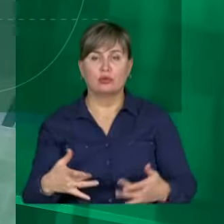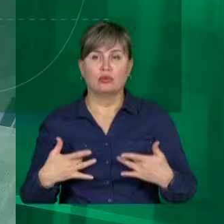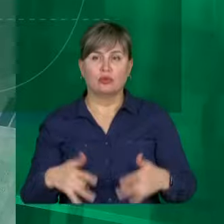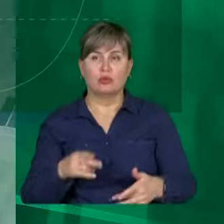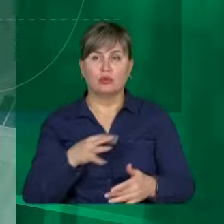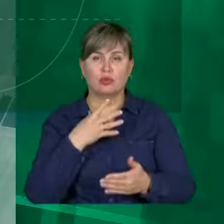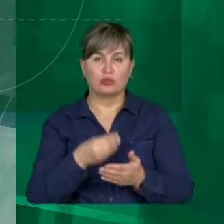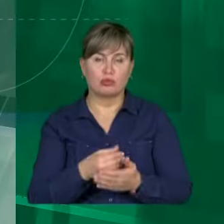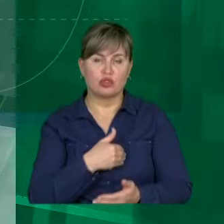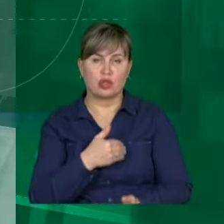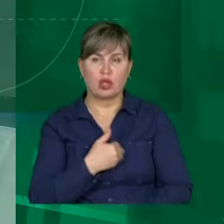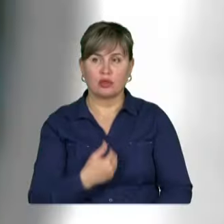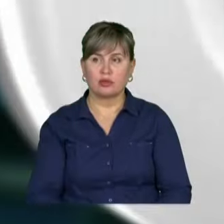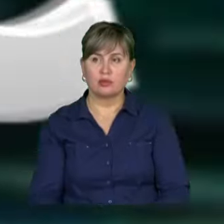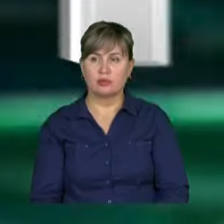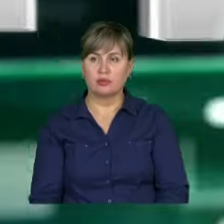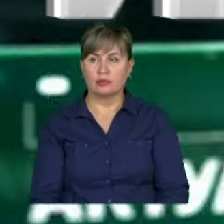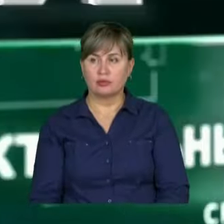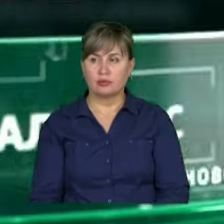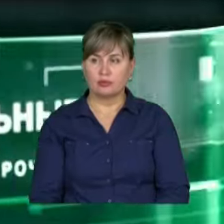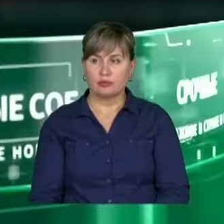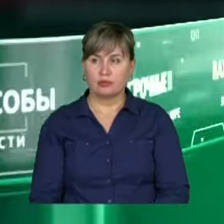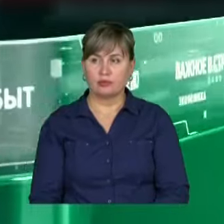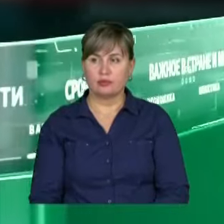по собственному желанию?